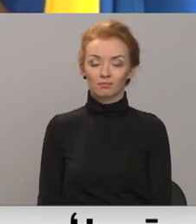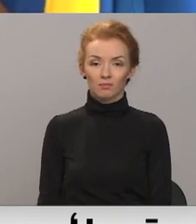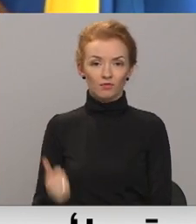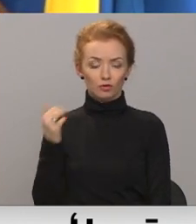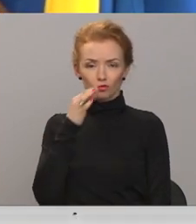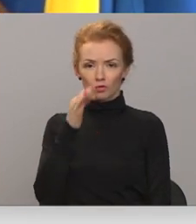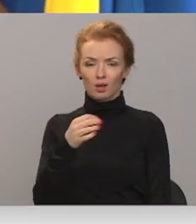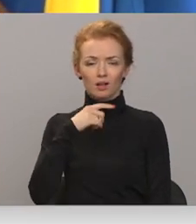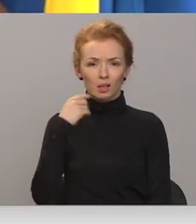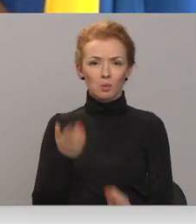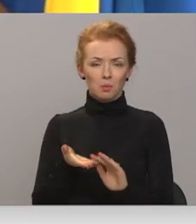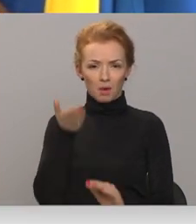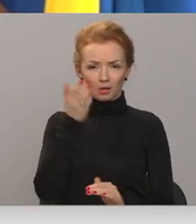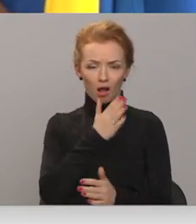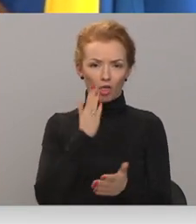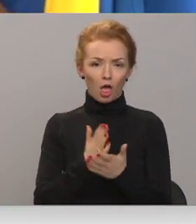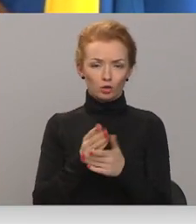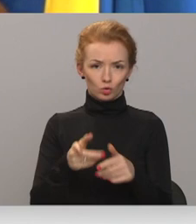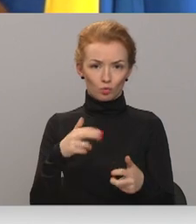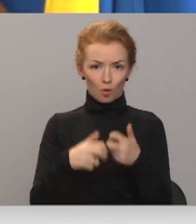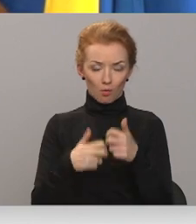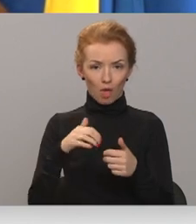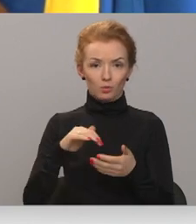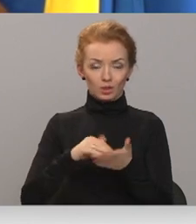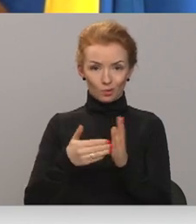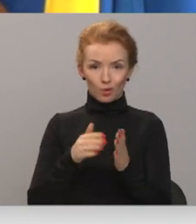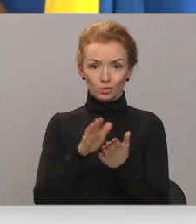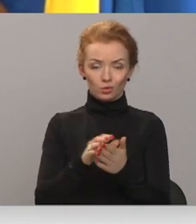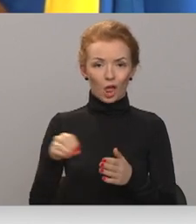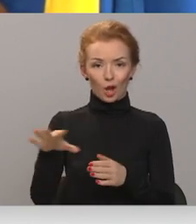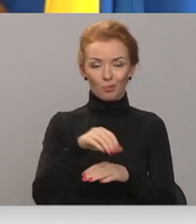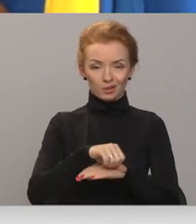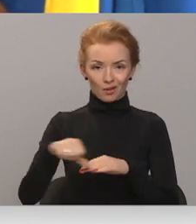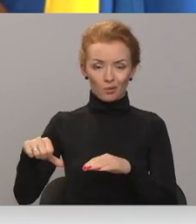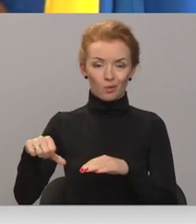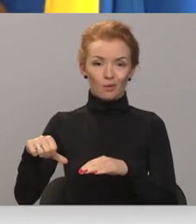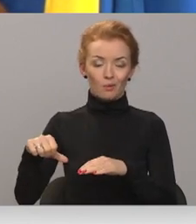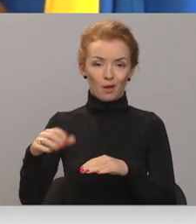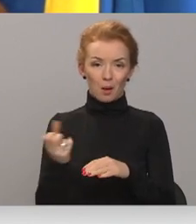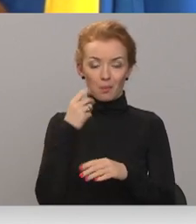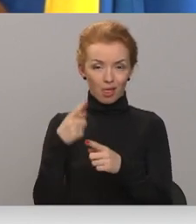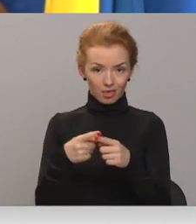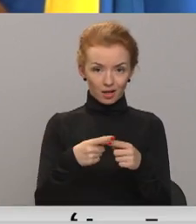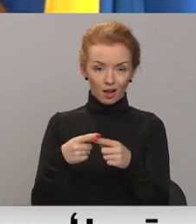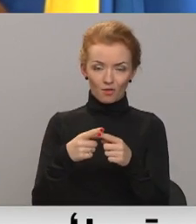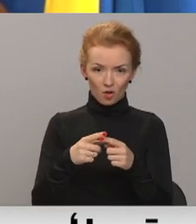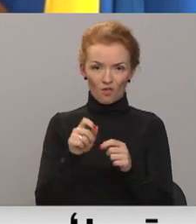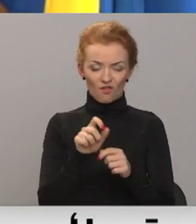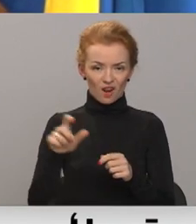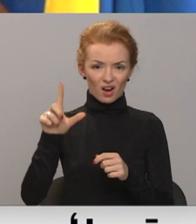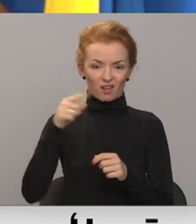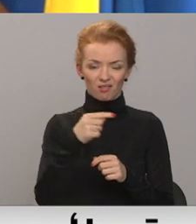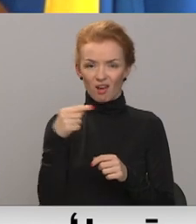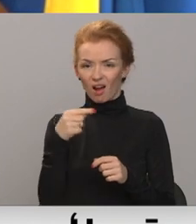Es gribu izcelt šo esošo izaicinājumu. Situācija uz Eiropas Savienības robežas ar Baltkrieviju. Ar viena negatīvāka